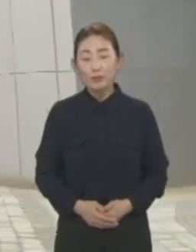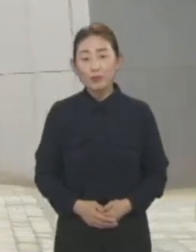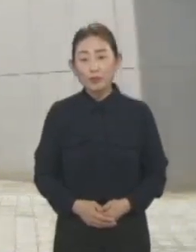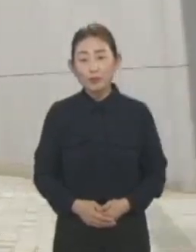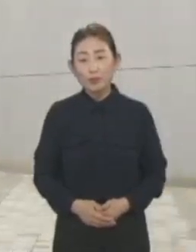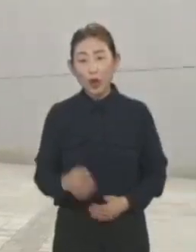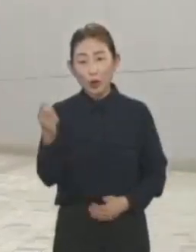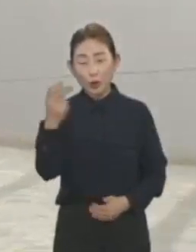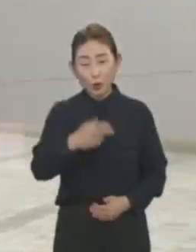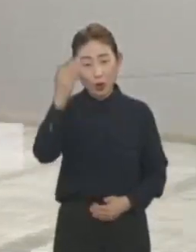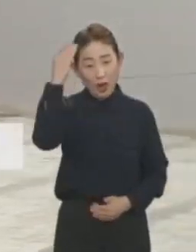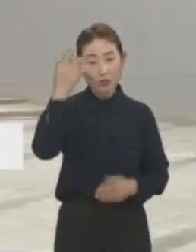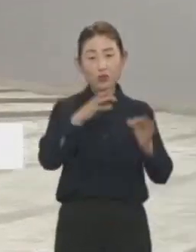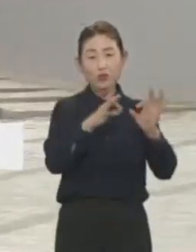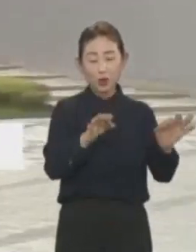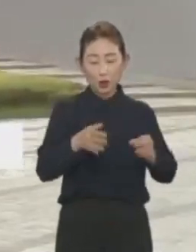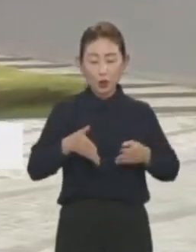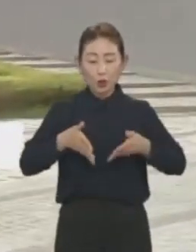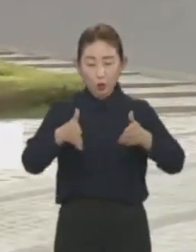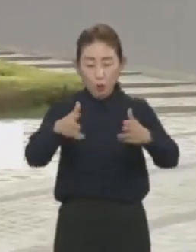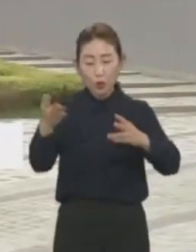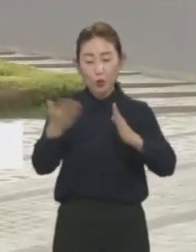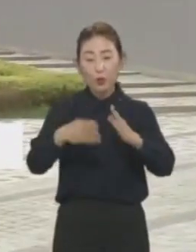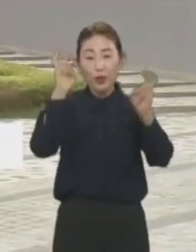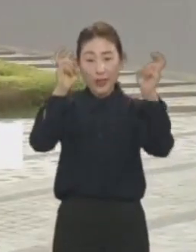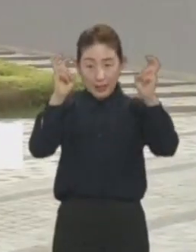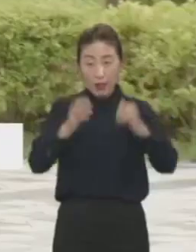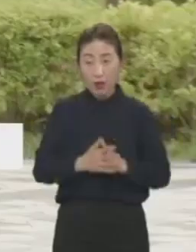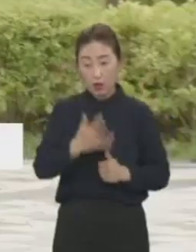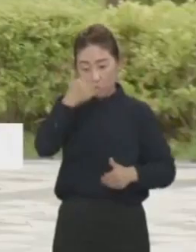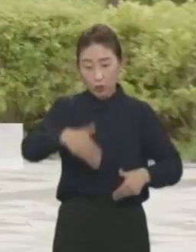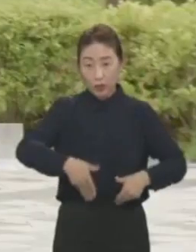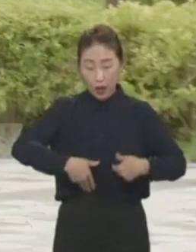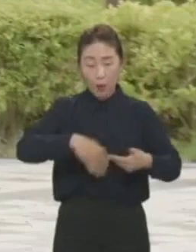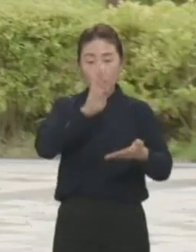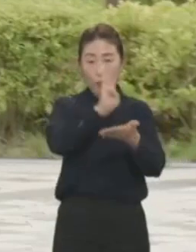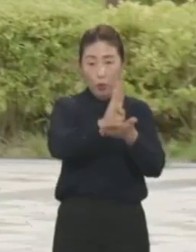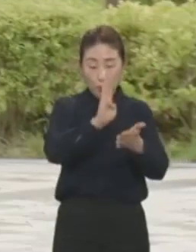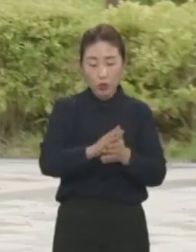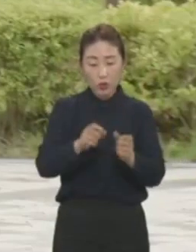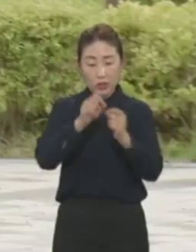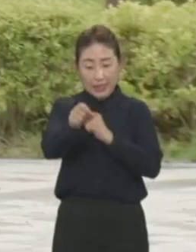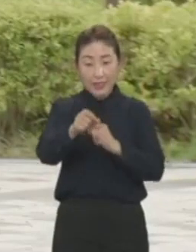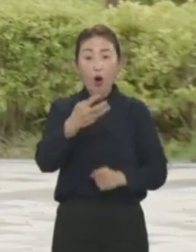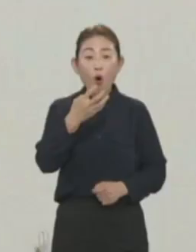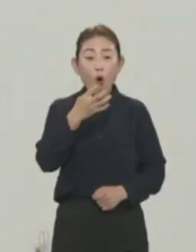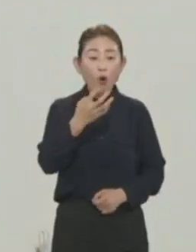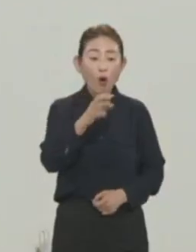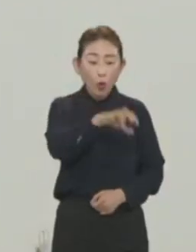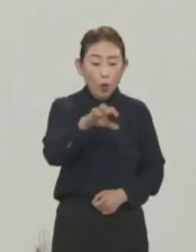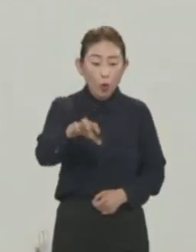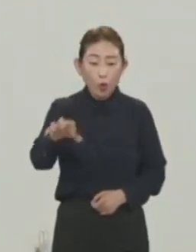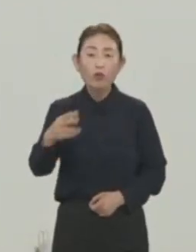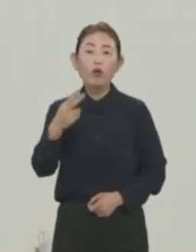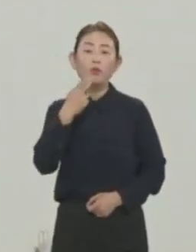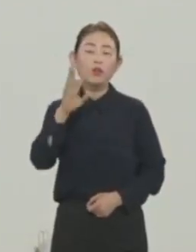충남도는 이와 함께 한국은행과 도로공사 등 아직 충남에 별도 본부나 지사가 없는 공공기관이